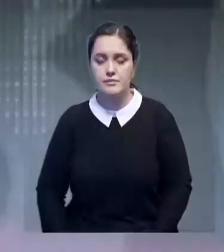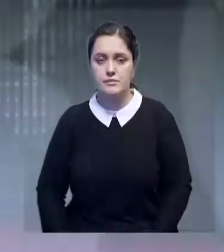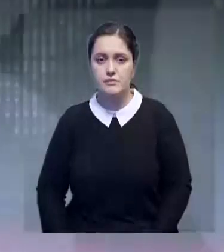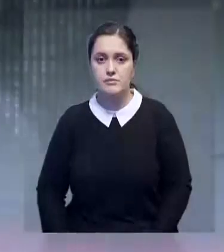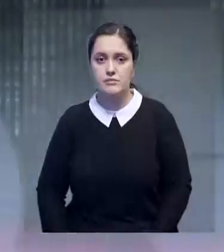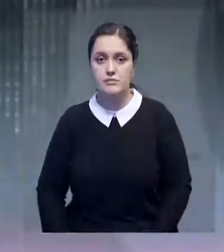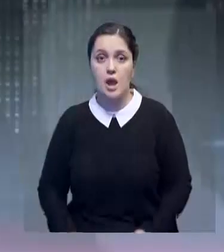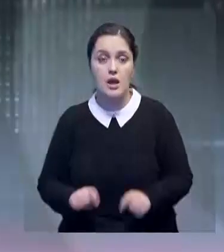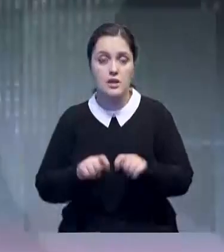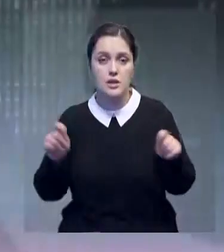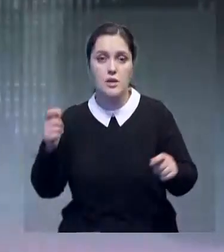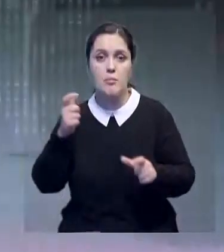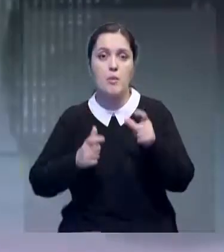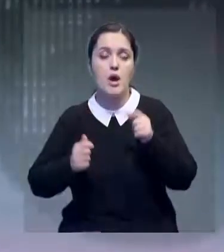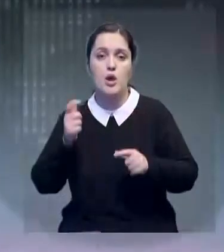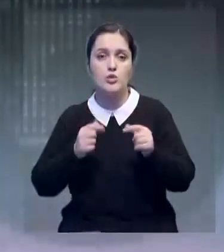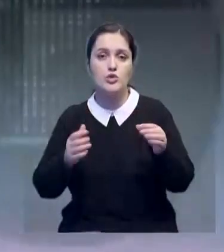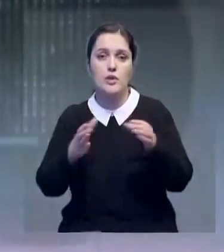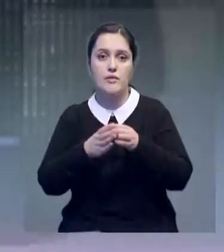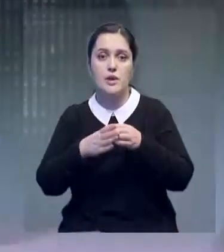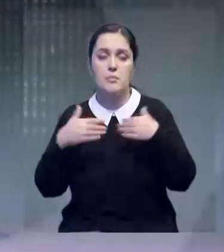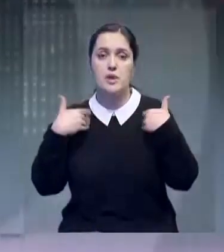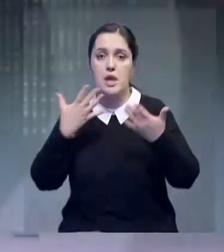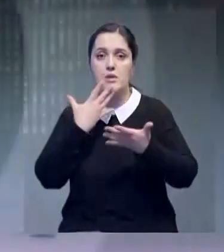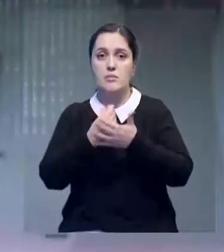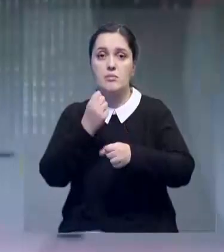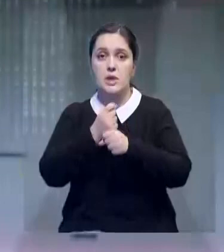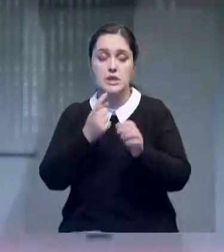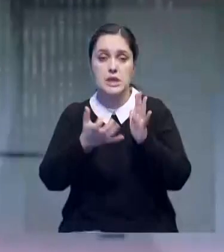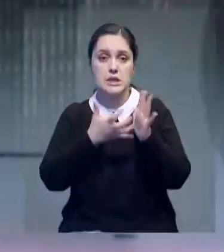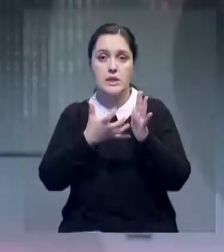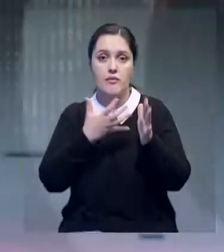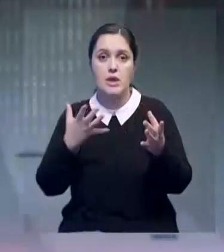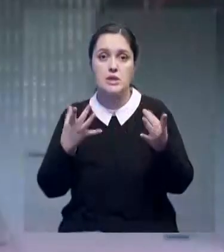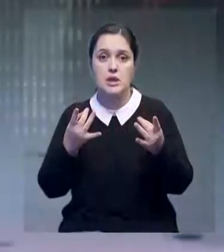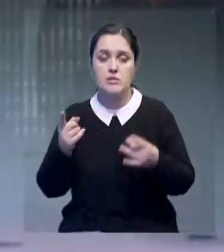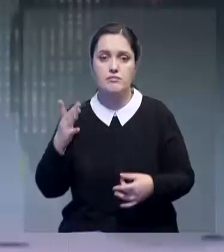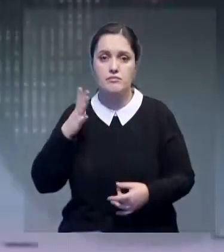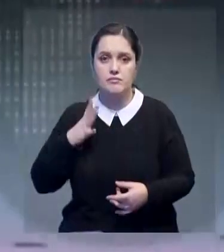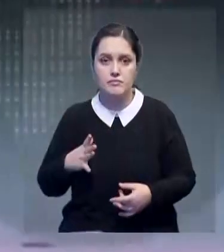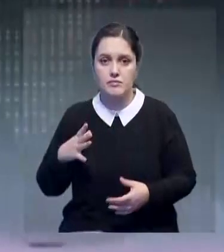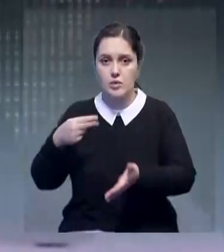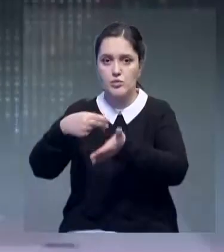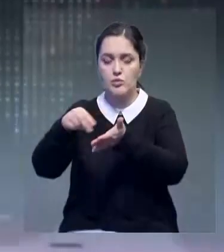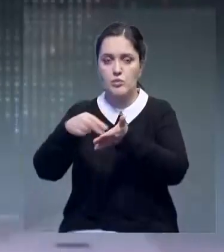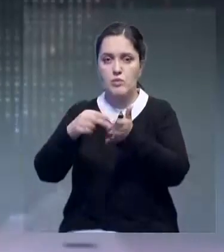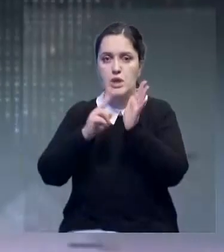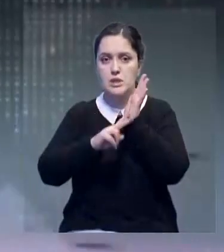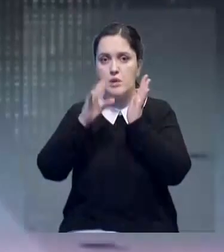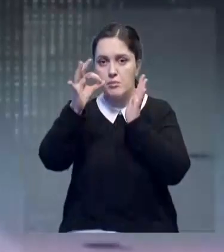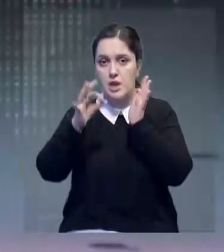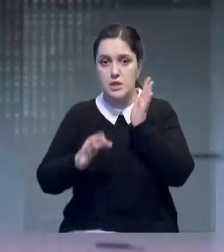Создавать молочные фермы предлагают отечественные производители. Из-за нехватки местного сырья они вынуждены его импортировать до